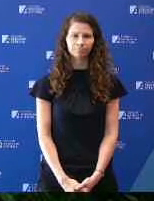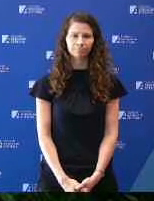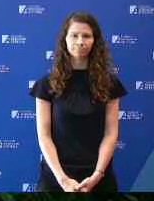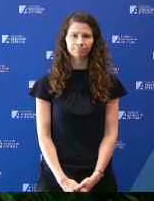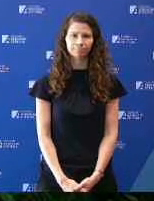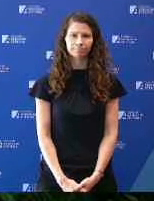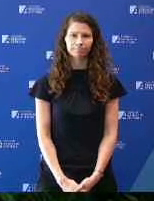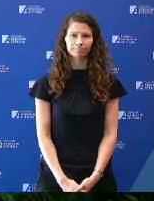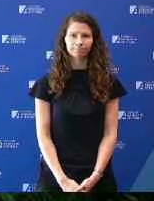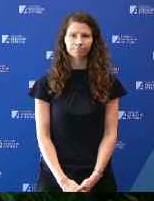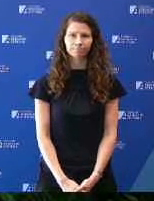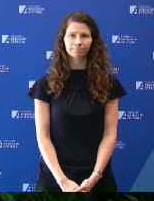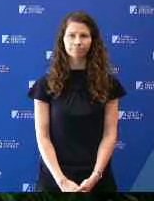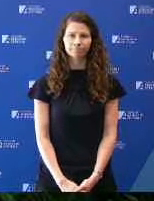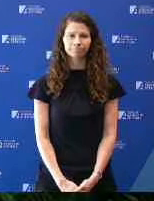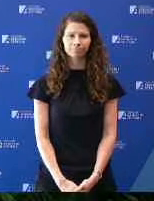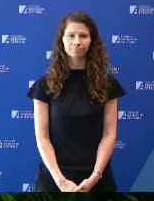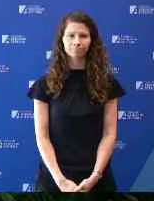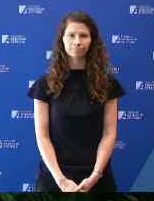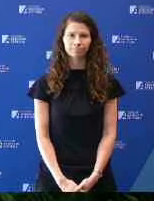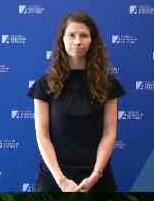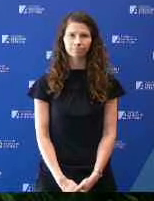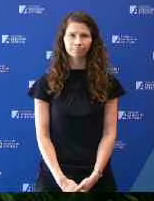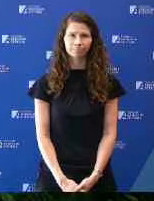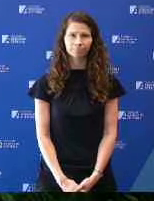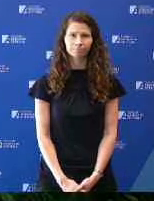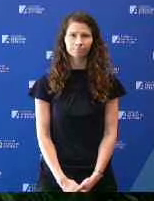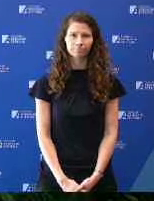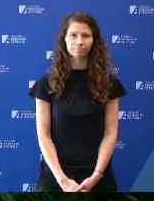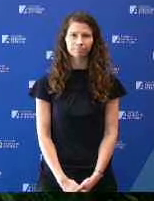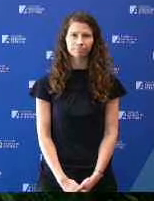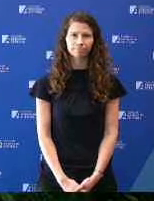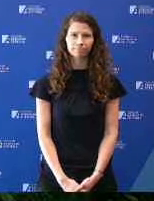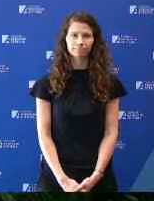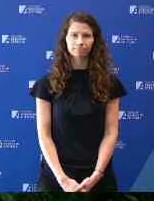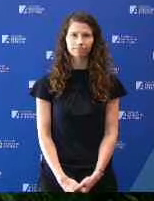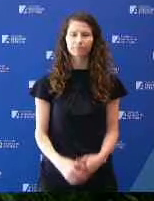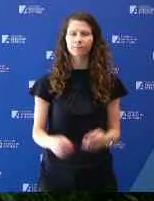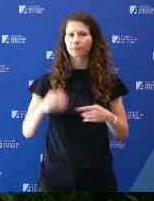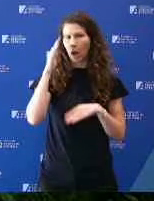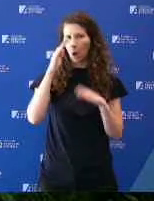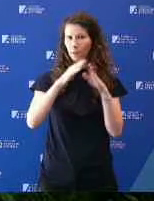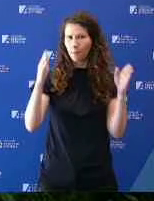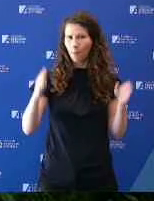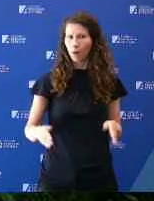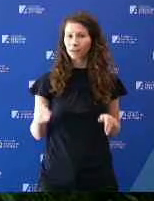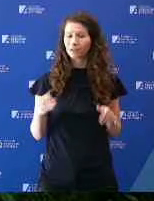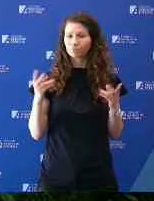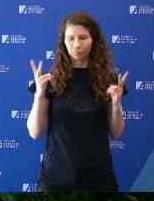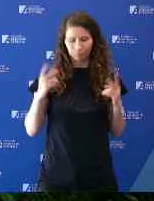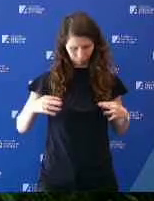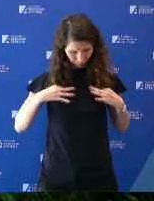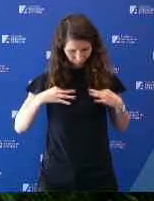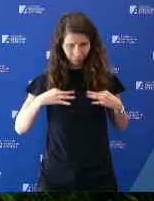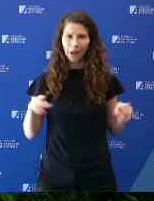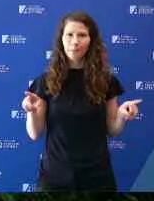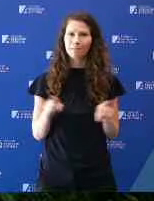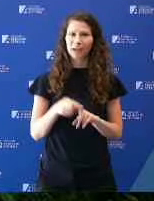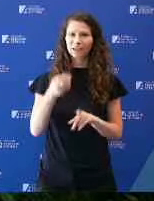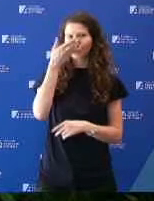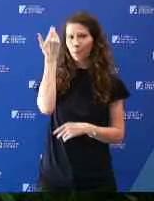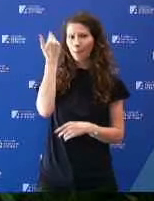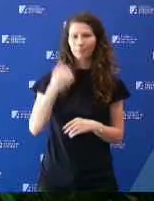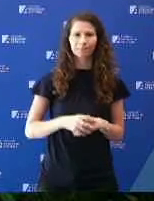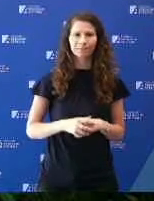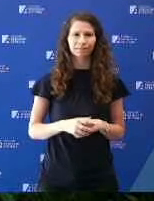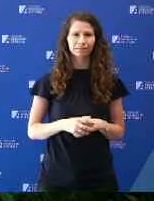gegenüber des FZI-Hauptgebäudes und passend zur Jahreszeit im sommerlichen Gewand. Das